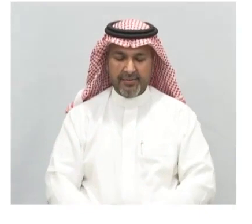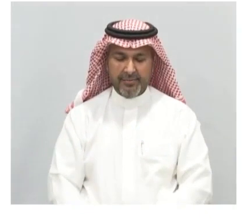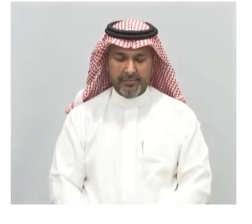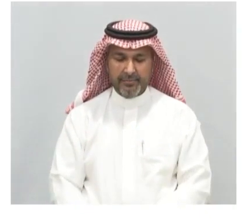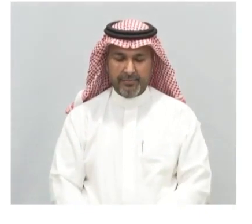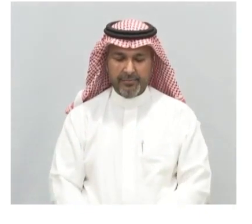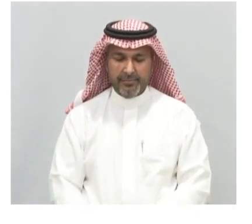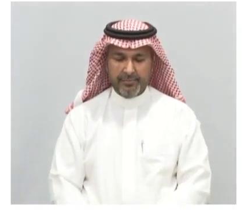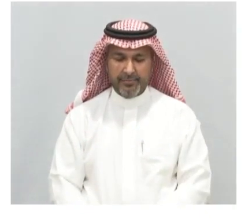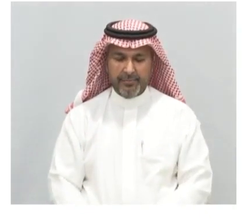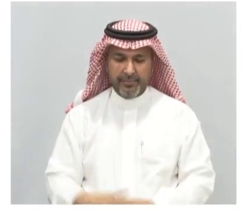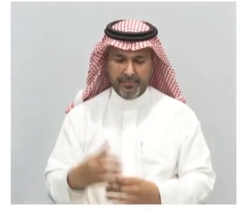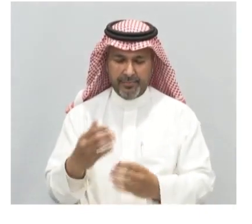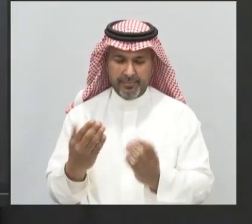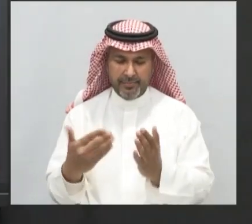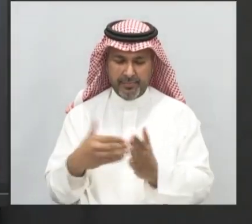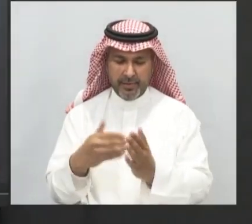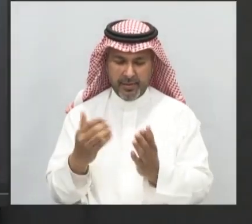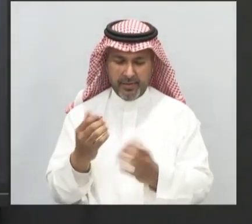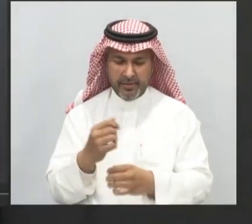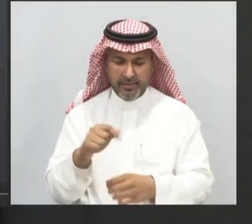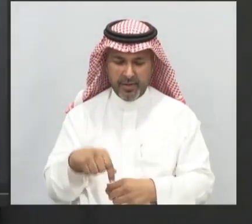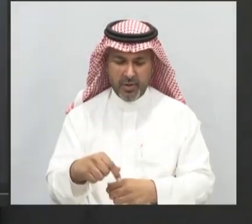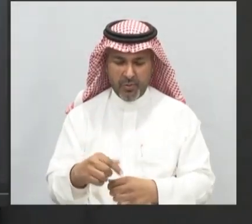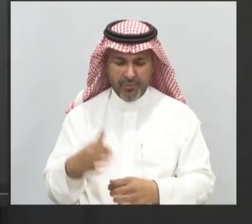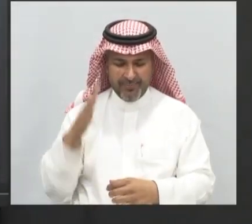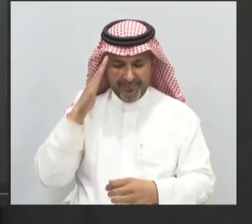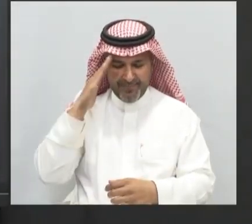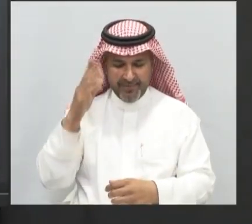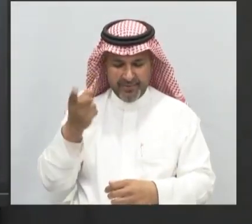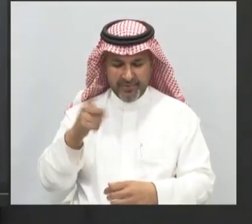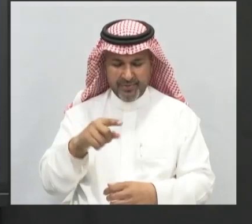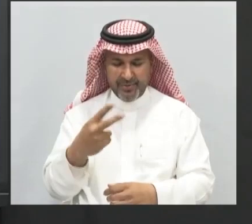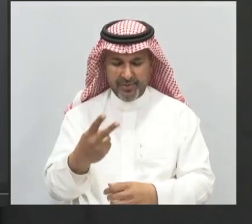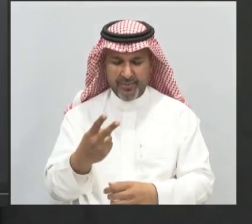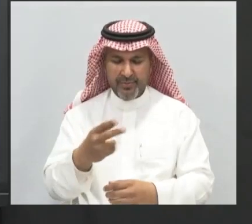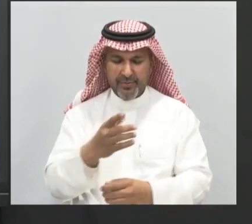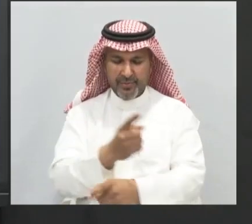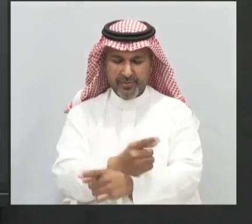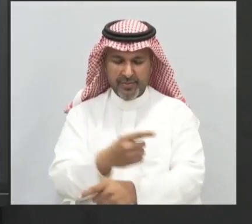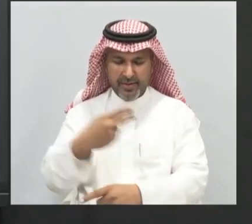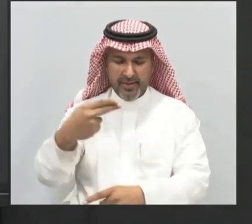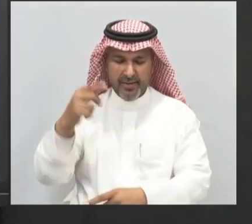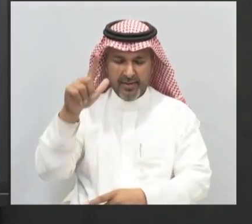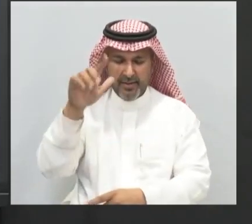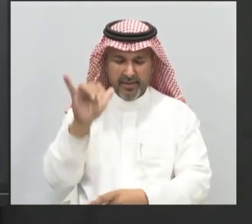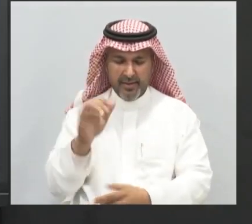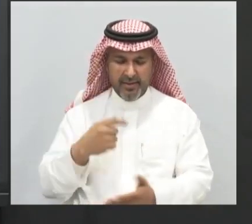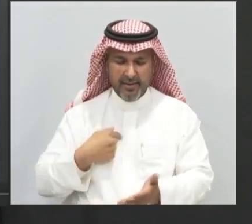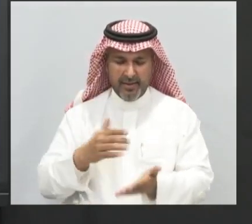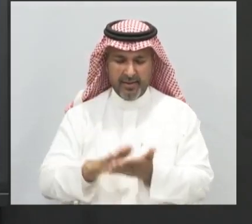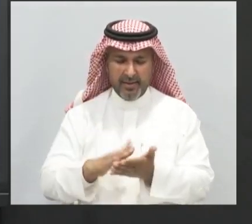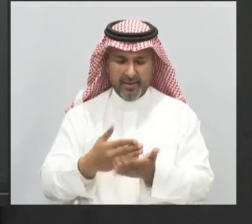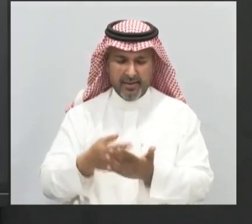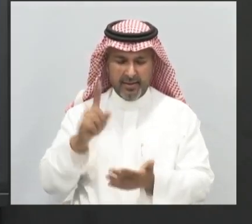وصلنا الى ختام درسنا لهذا اليوم تقبلوا فائق التحيه والاحترام مني انا معلمكم علي القحطاني وزميلي في لغه الاشاره استاذ بدر